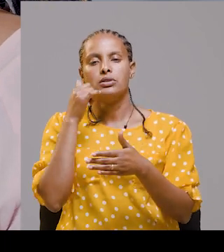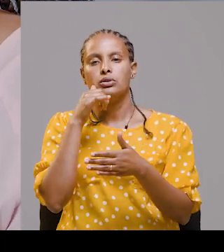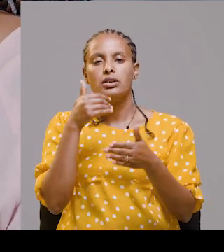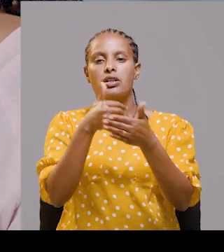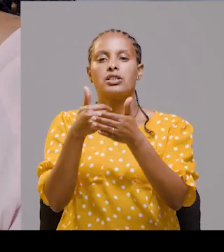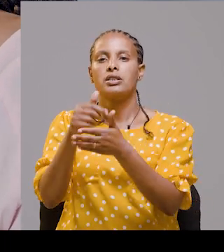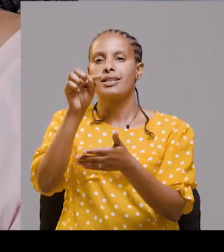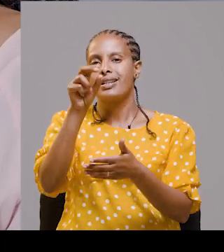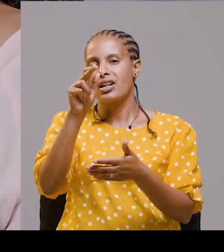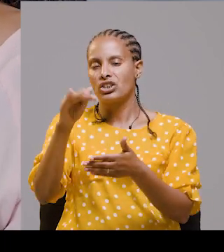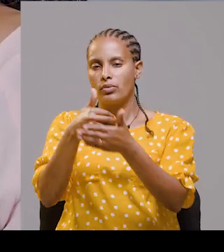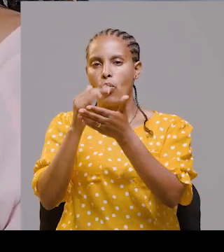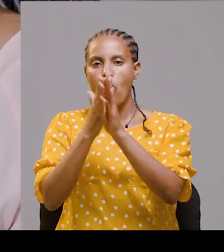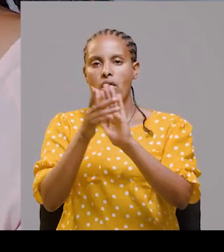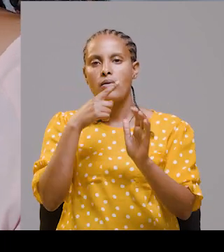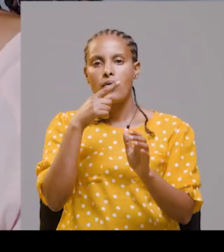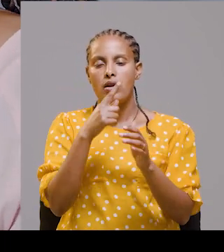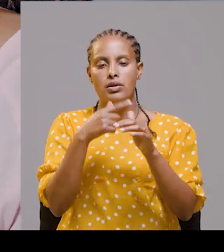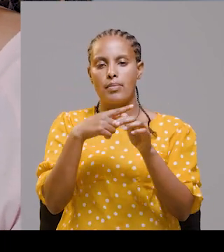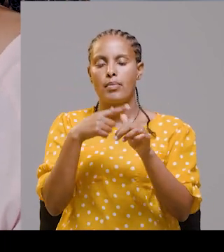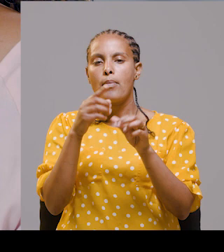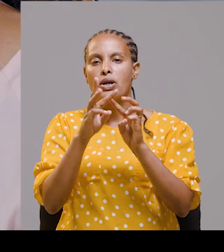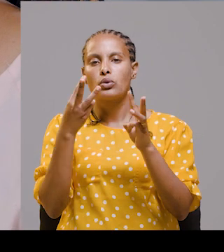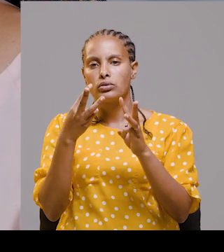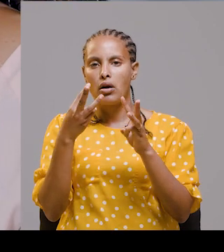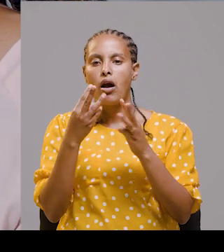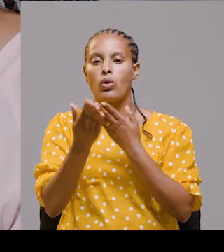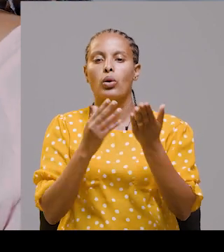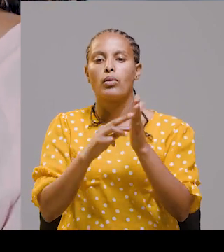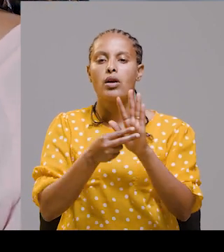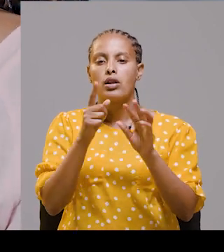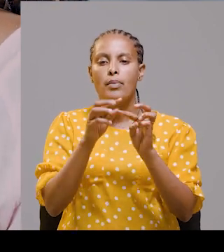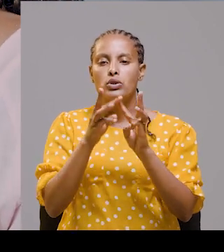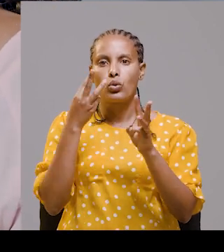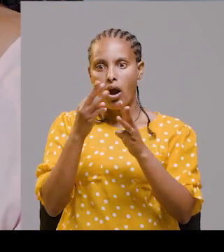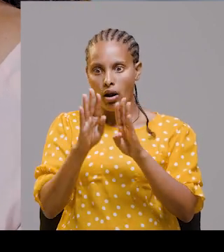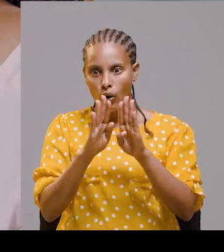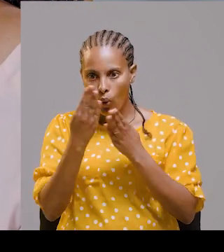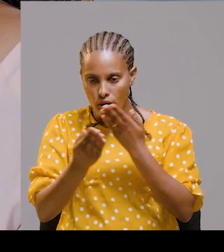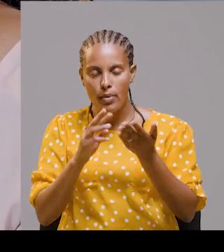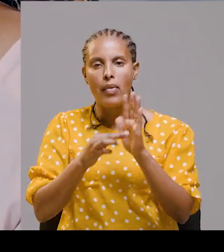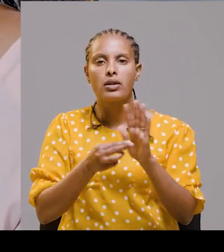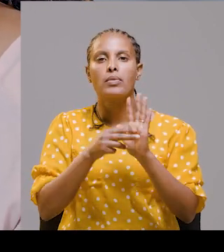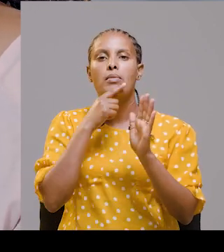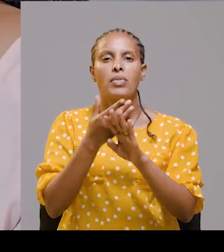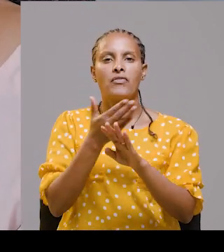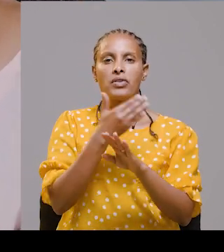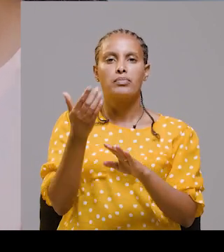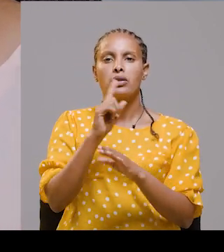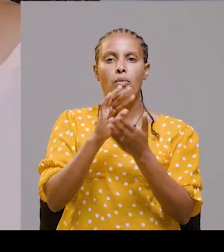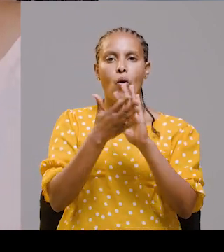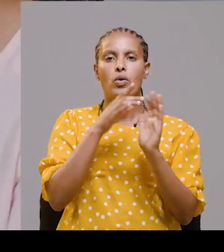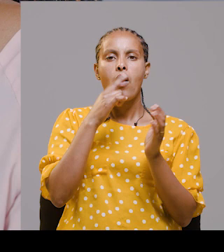መሆን አለባቸው ብለን እናስባለን ዋን ስቶፕ ሴንተር ስንል ምንድነው ያንድ መስኮት አገልግሎት ማለታችን ነው በፊት ምንድነው